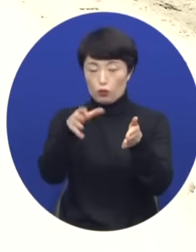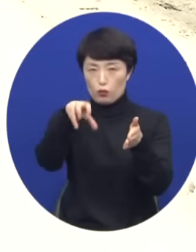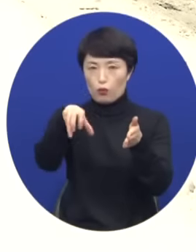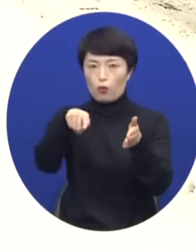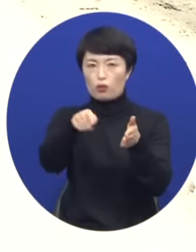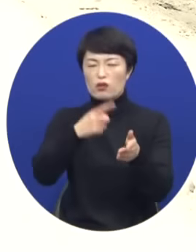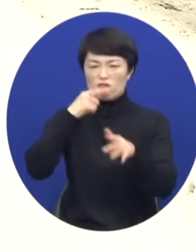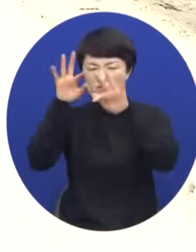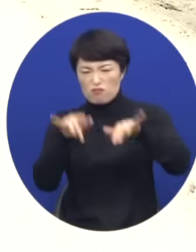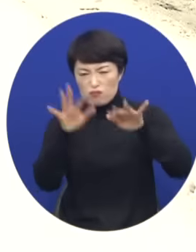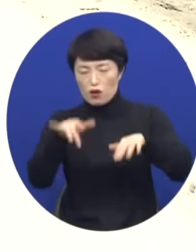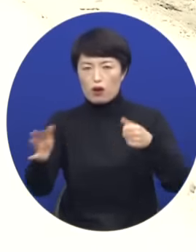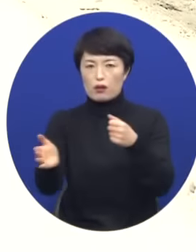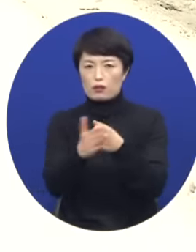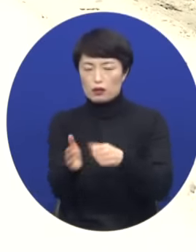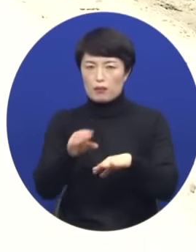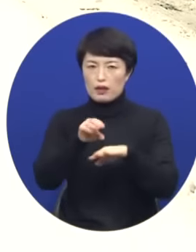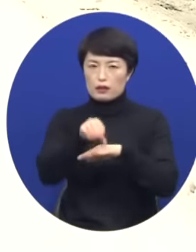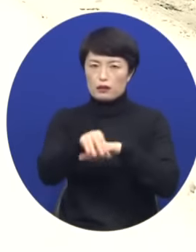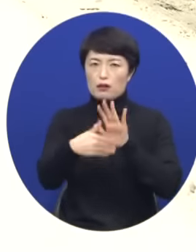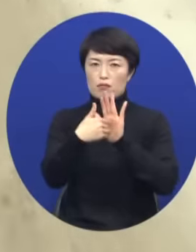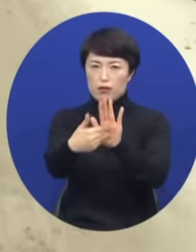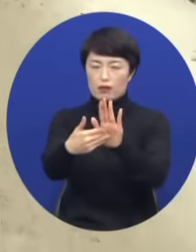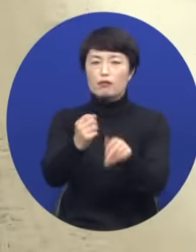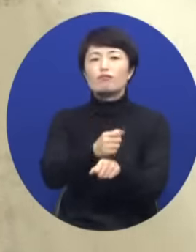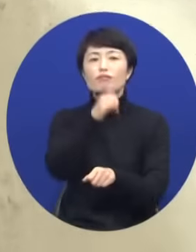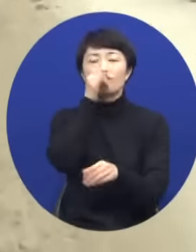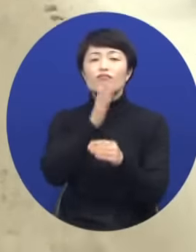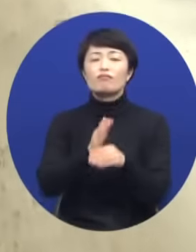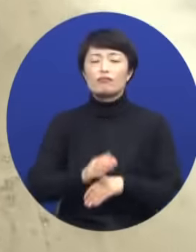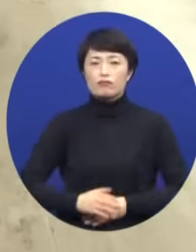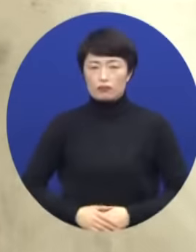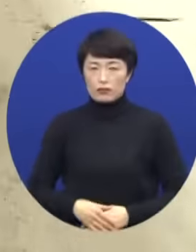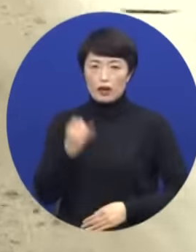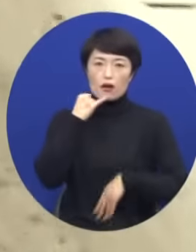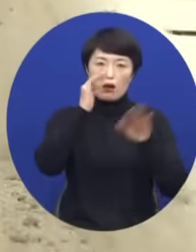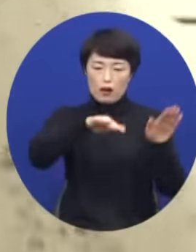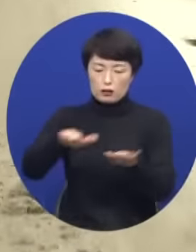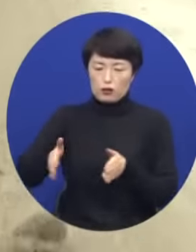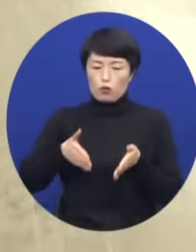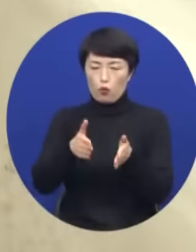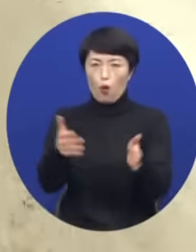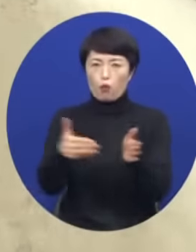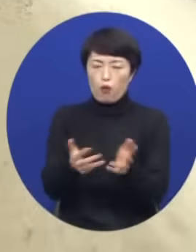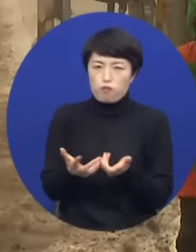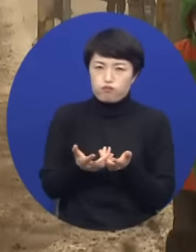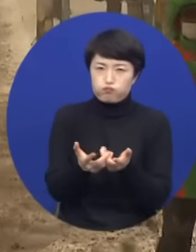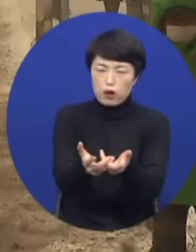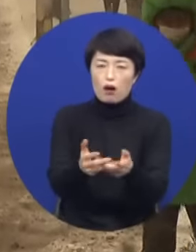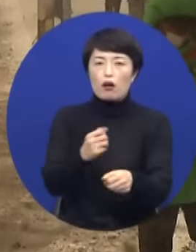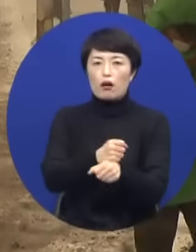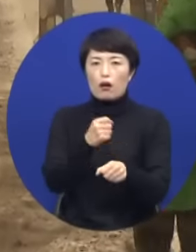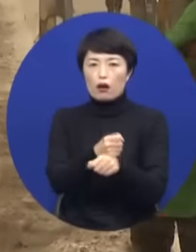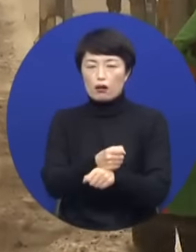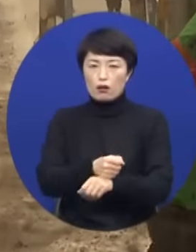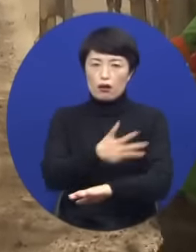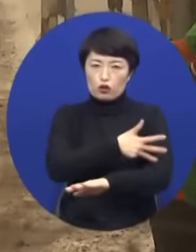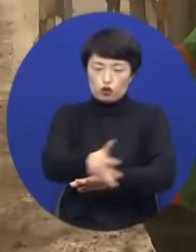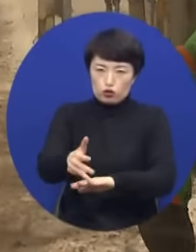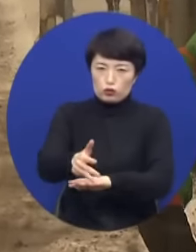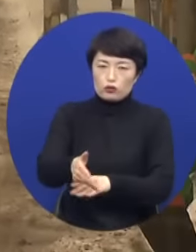내리면서 입구에서부터 차량을 통제하고 있습니다. 해안 지역 도로까지 빙판길로 변하자 출근길